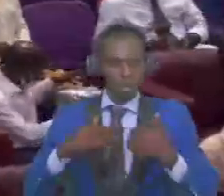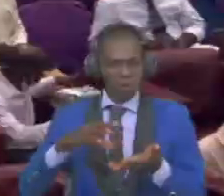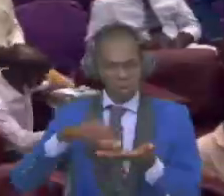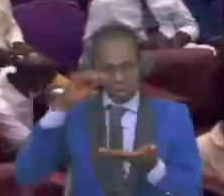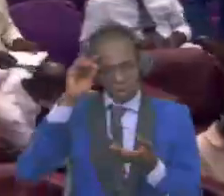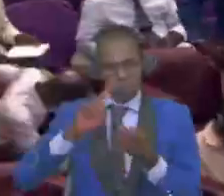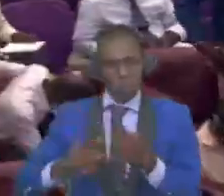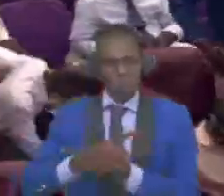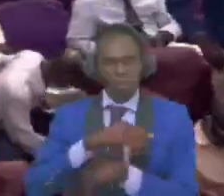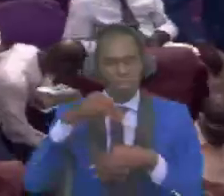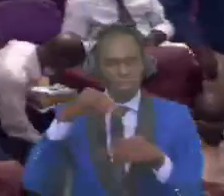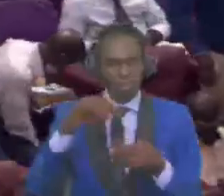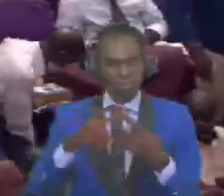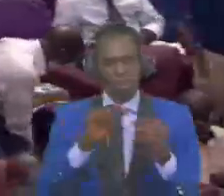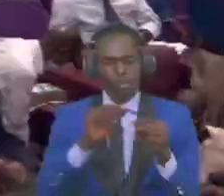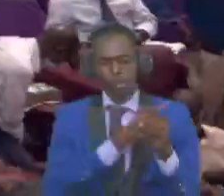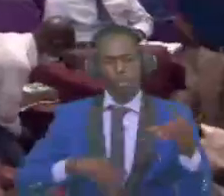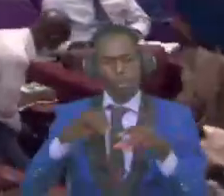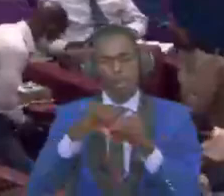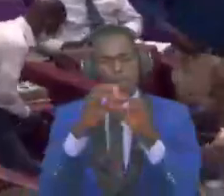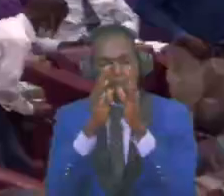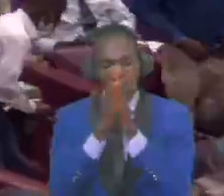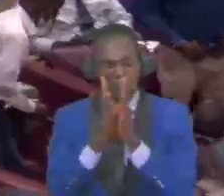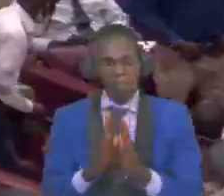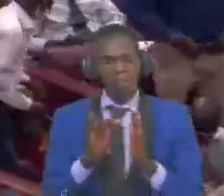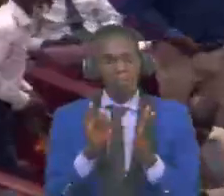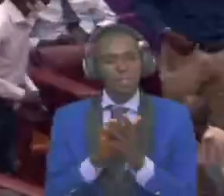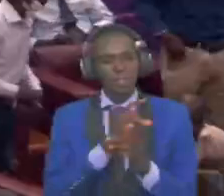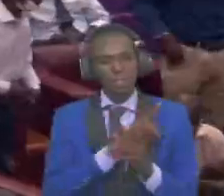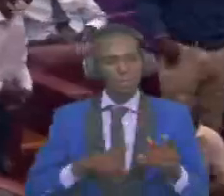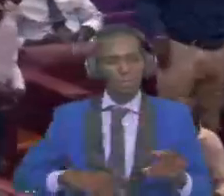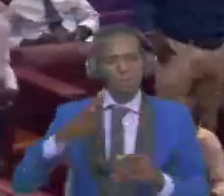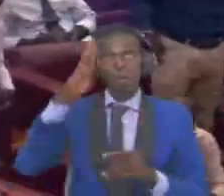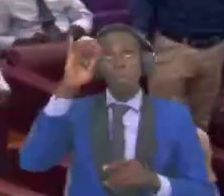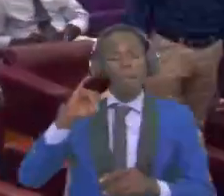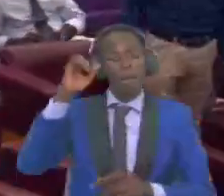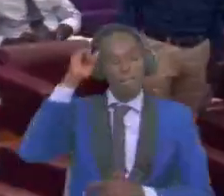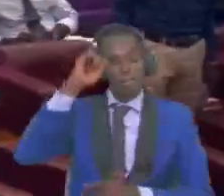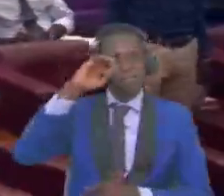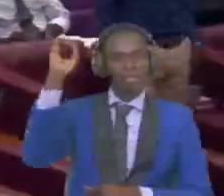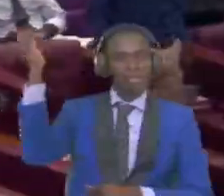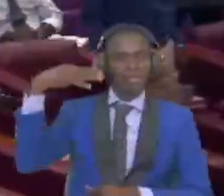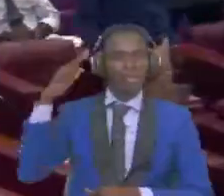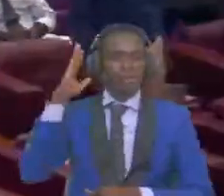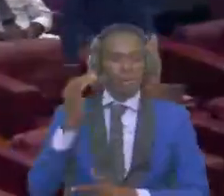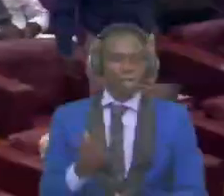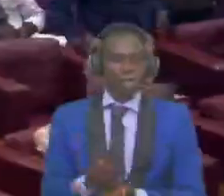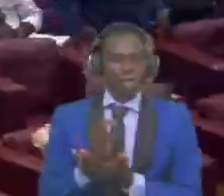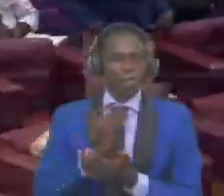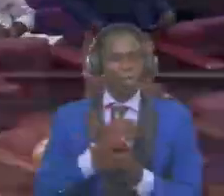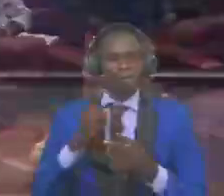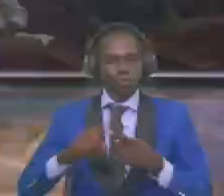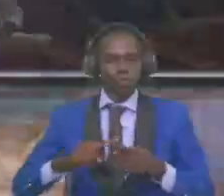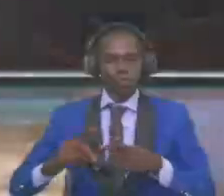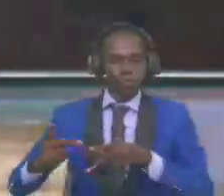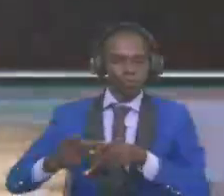vie au seigneur en pierre peu le seigneur pas sa grâce dans sa force nous aident être des